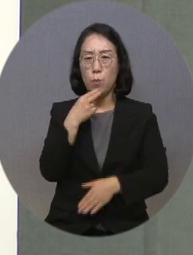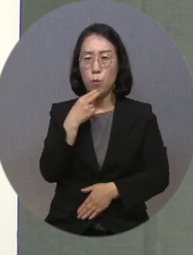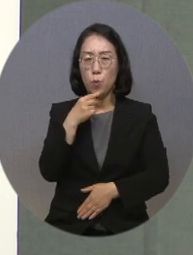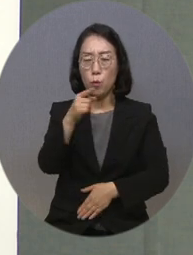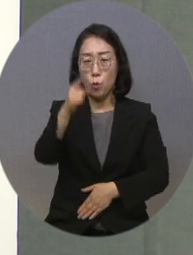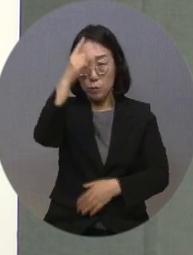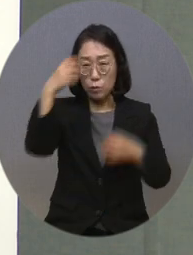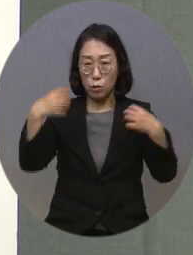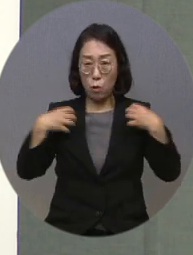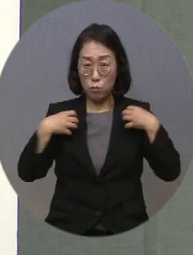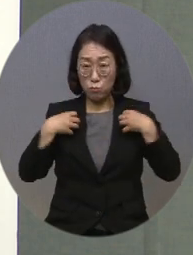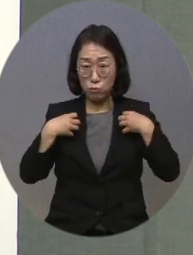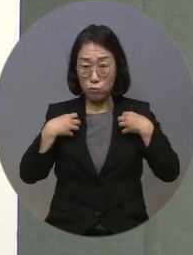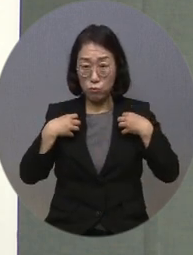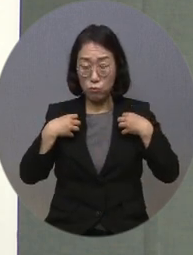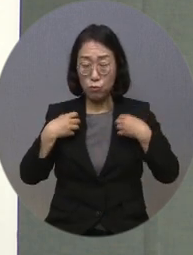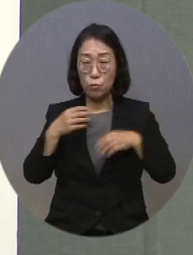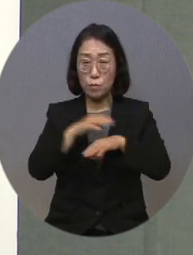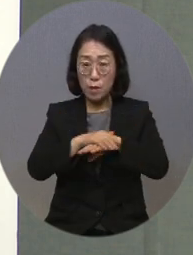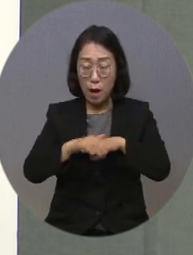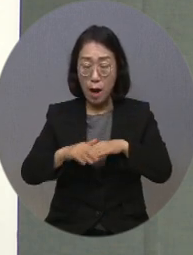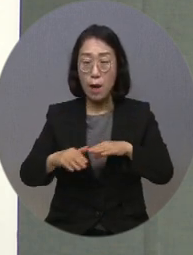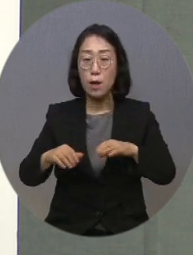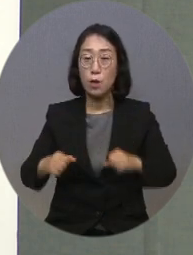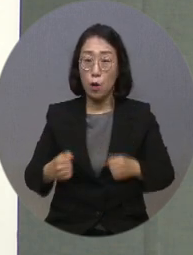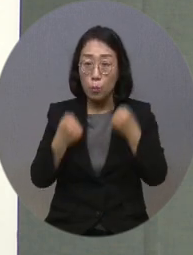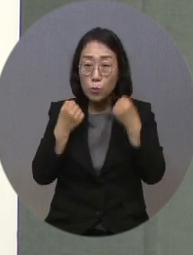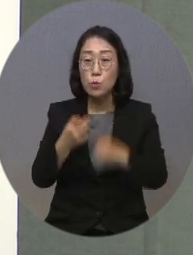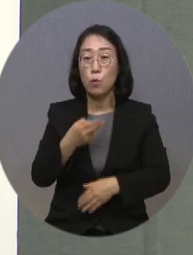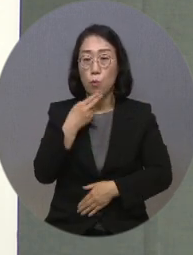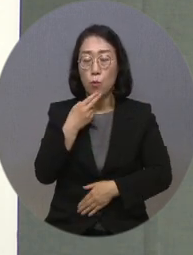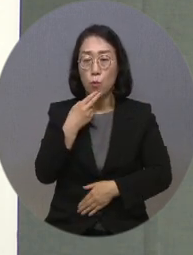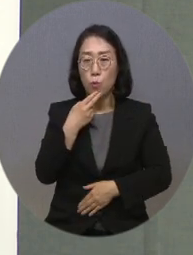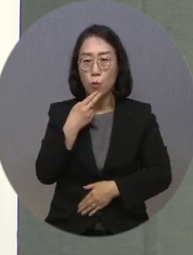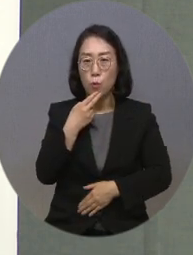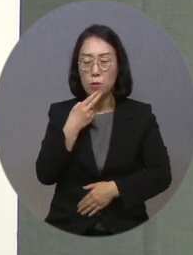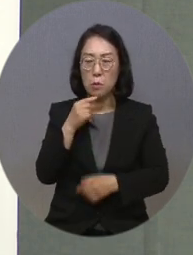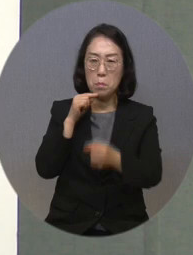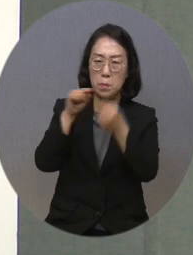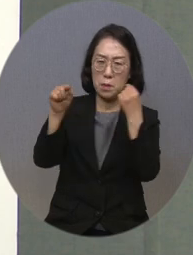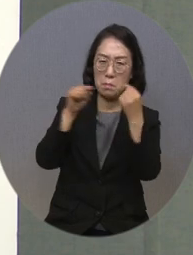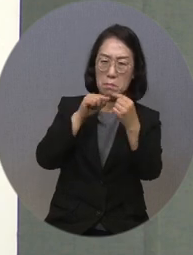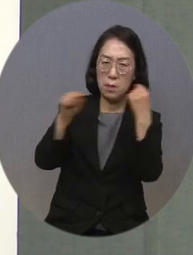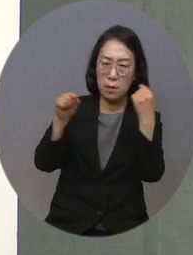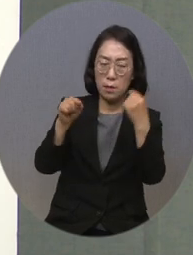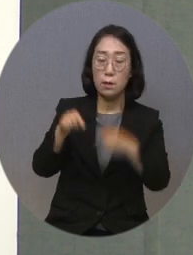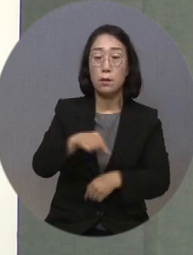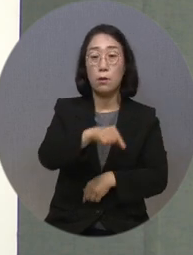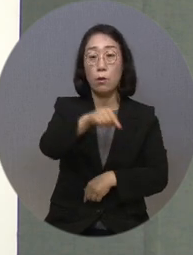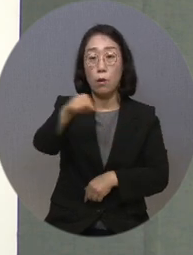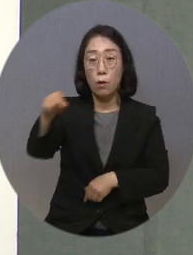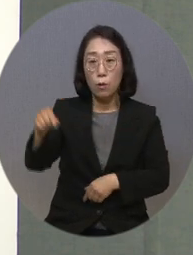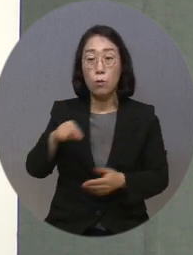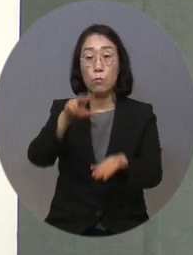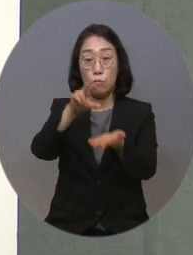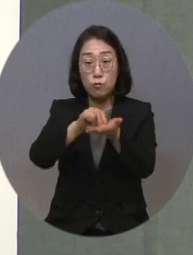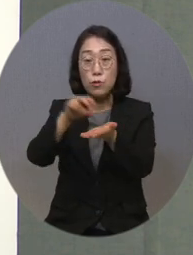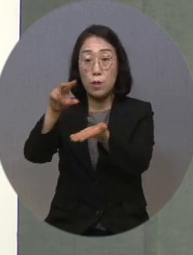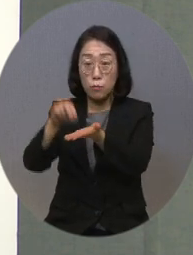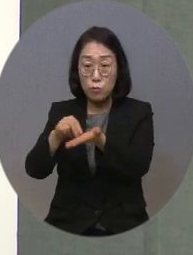시책에 대해서 따라가지를 않고 자꾸 삐뚤어지는 그런 여러 가지 문제가